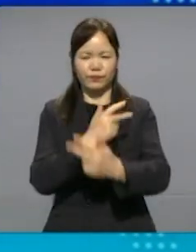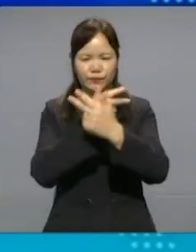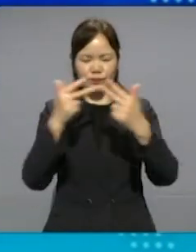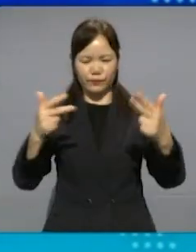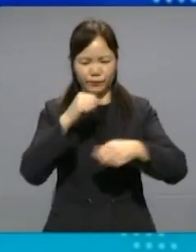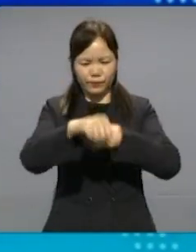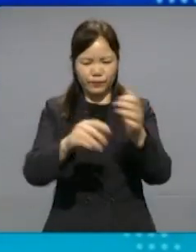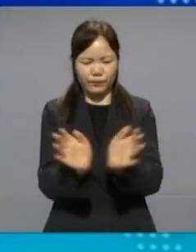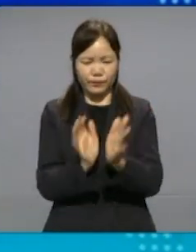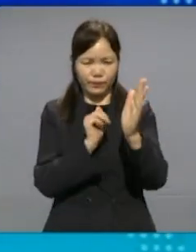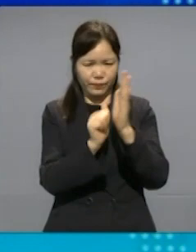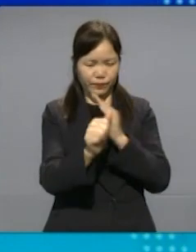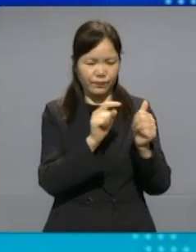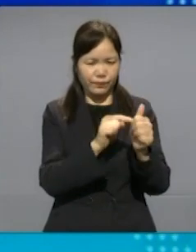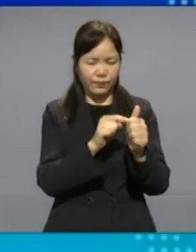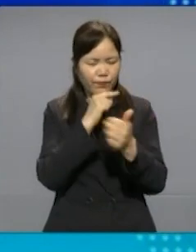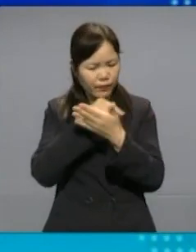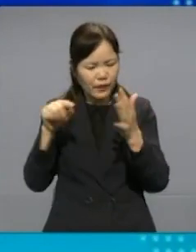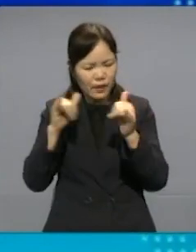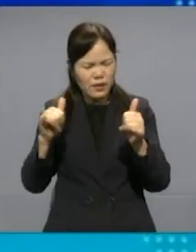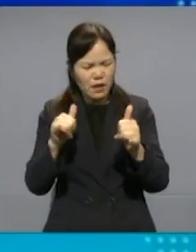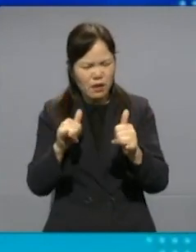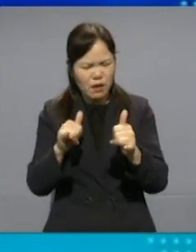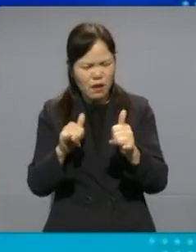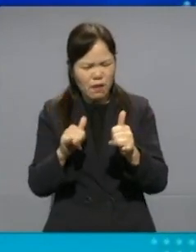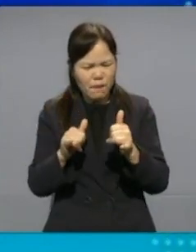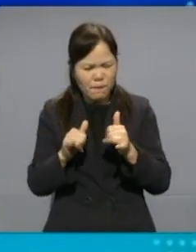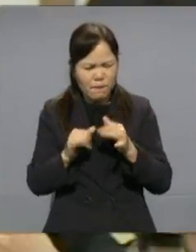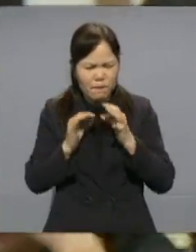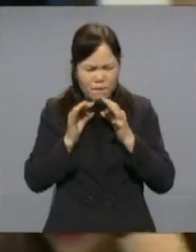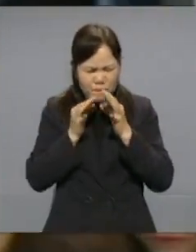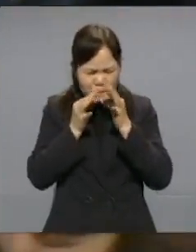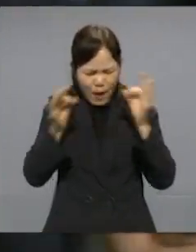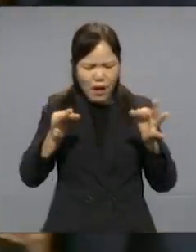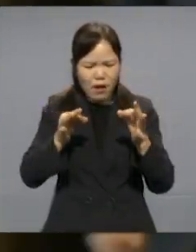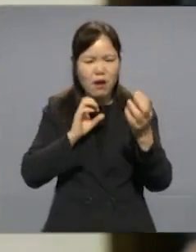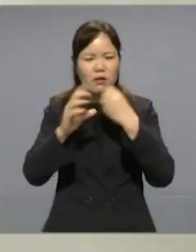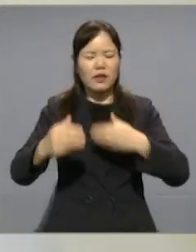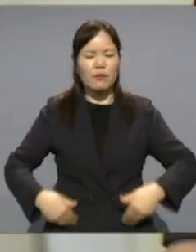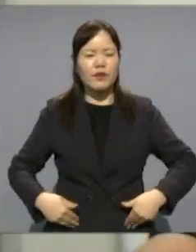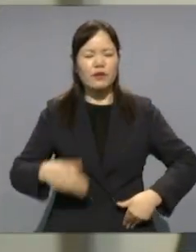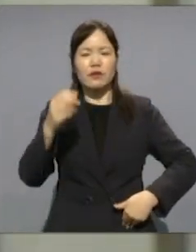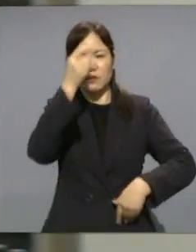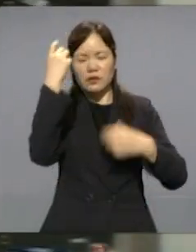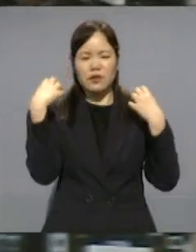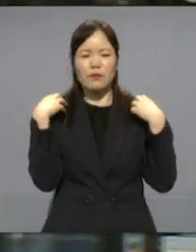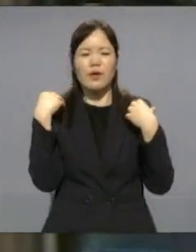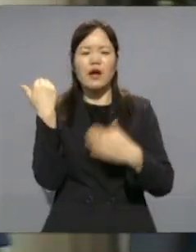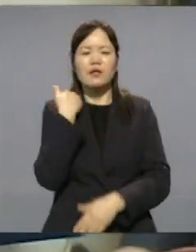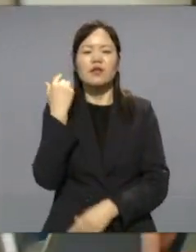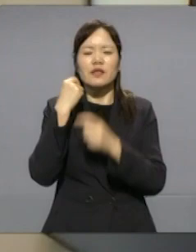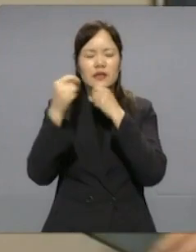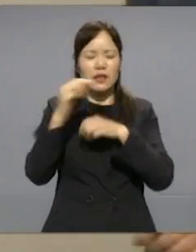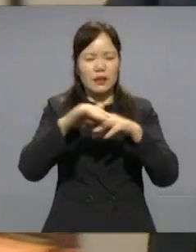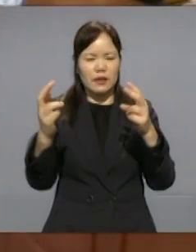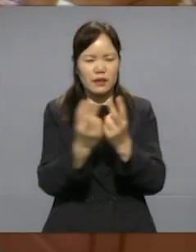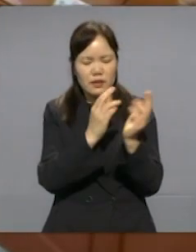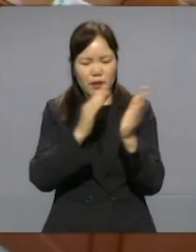이재명 더불어민주당 대표는 피해자들의 절규에 응답해야 한다며 정부의 전세 사기 대책 마련을